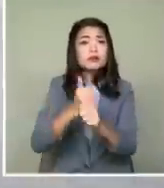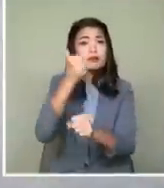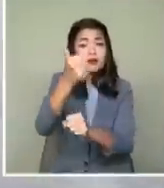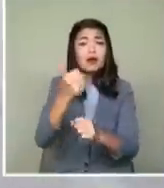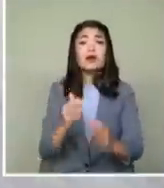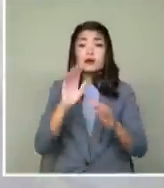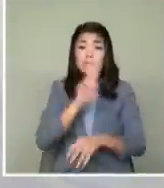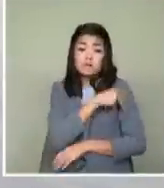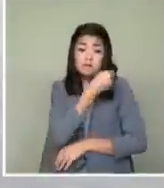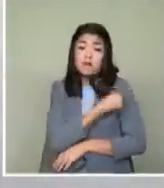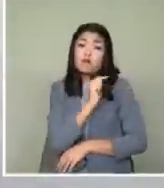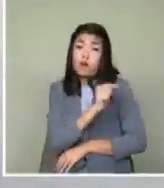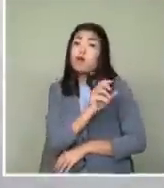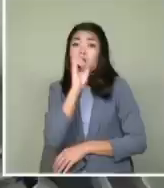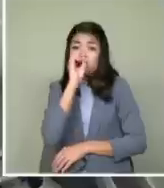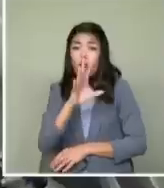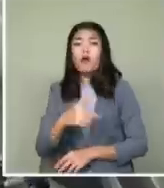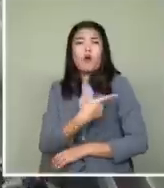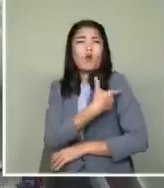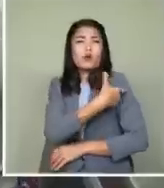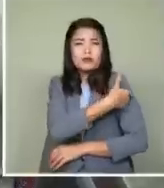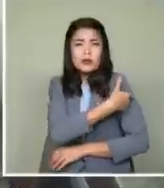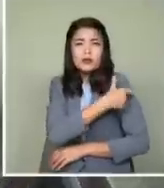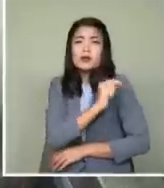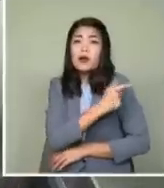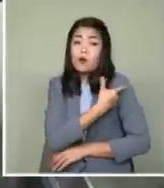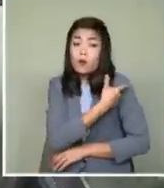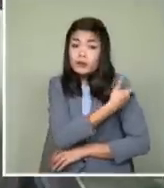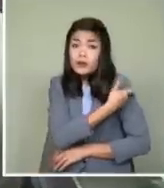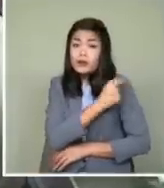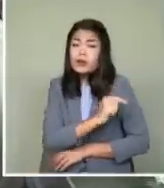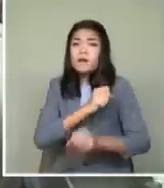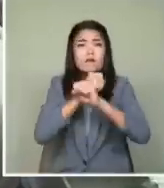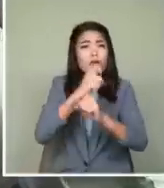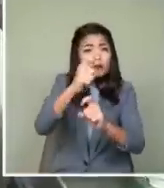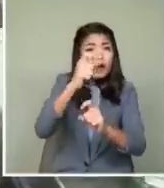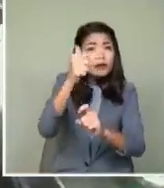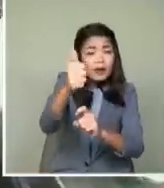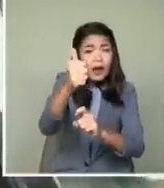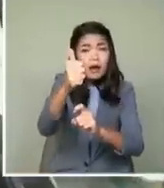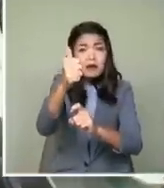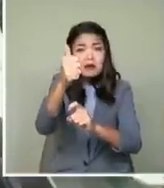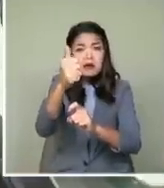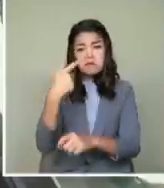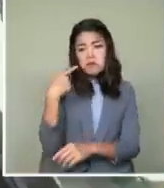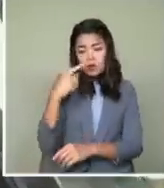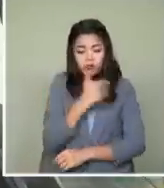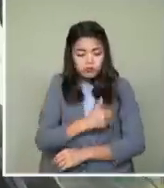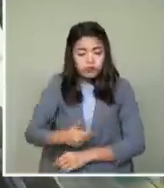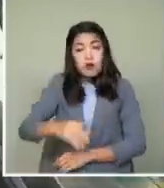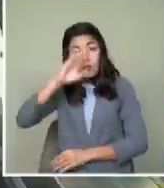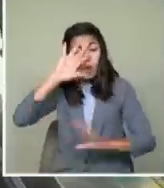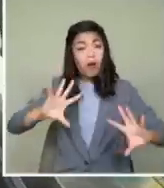ฐยังกล่าวต่อไปได้ว่าการมีวัคซีนกับการพิสูจน์ว่าวัคซีนนั้นปลอดภัยและได้ผลในการรักษานั้นเป็นคนละ